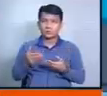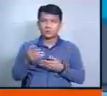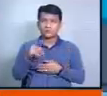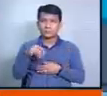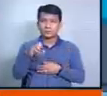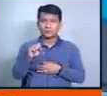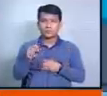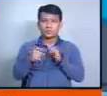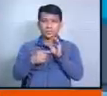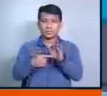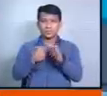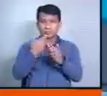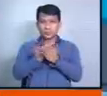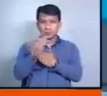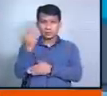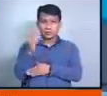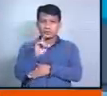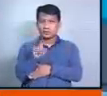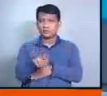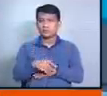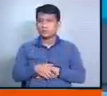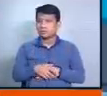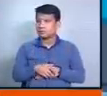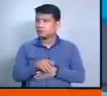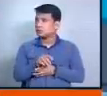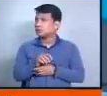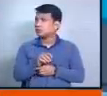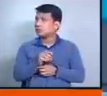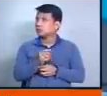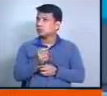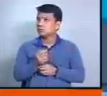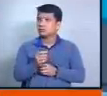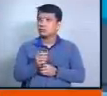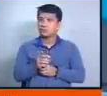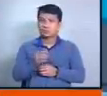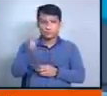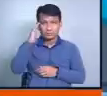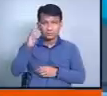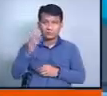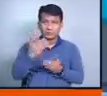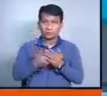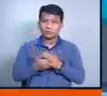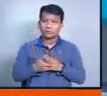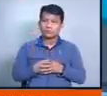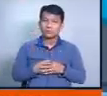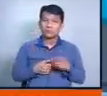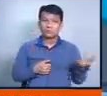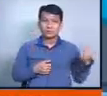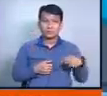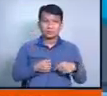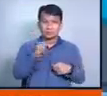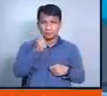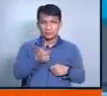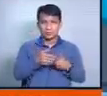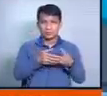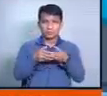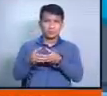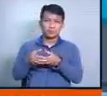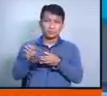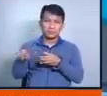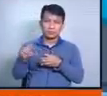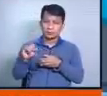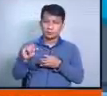Parisan. Magandang tanghali po, Mr. Manlangit. Yes, sir. Good afternoon po. Sir, bukas po sa SOSIA, kayo